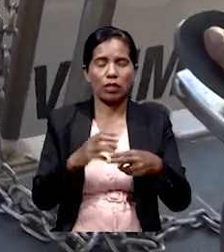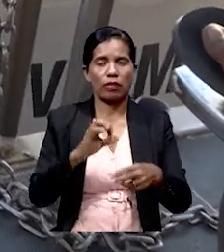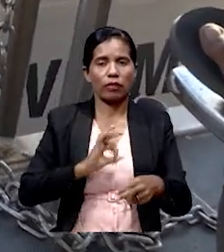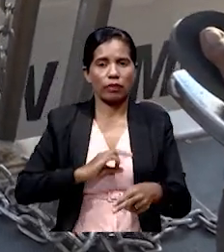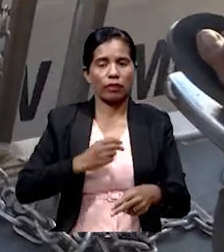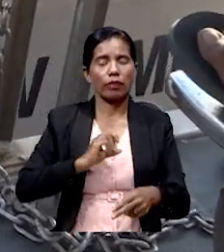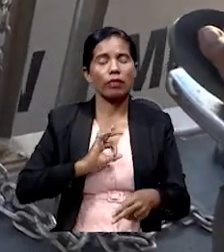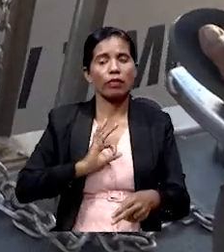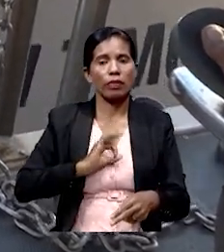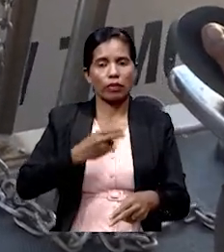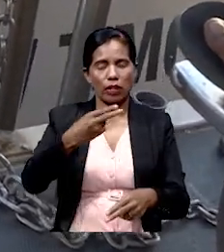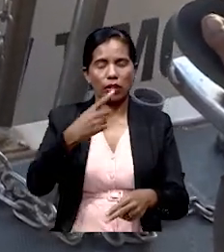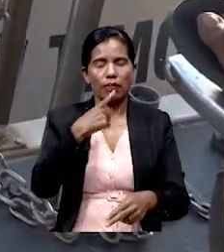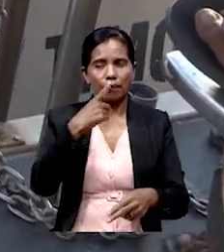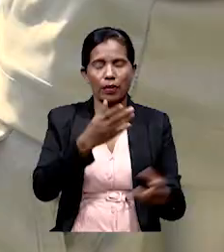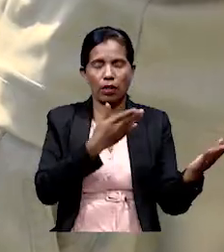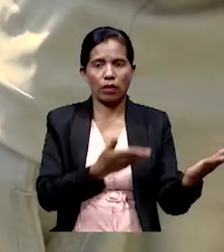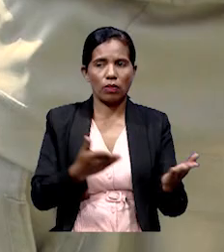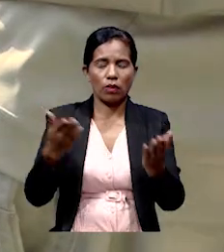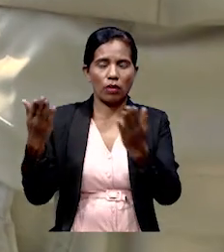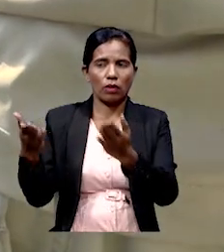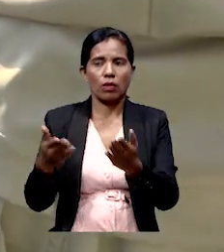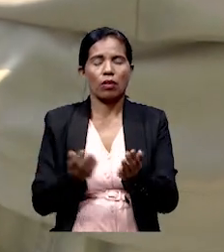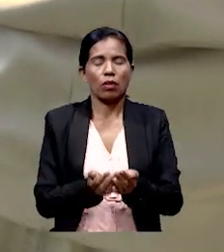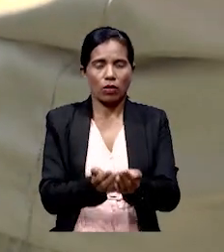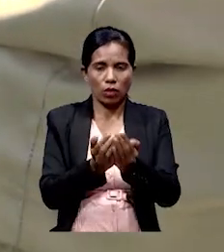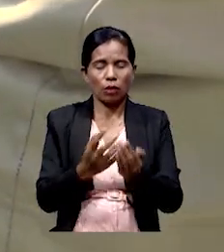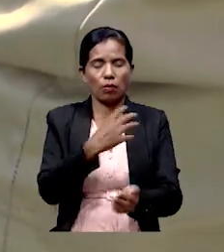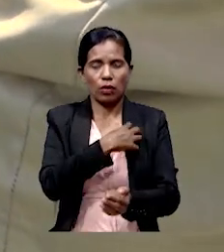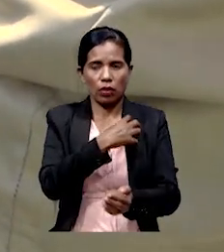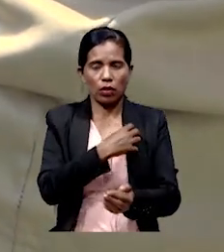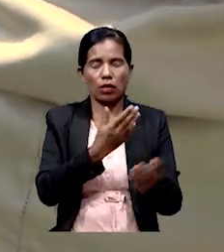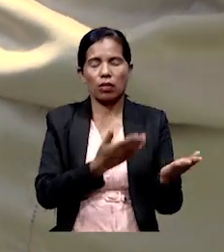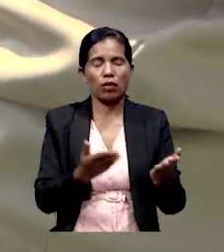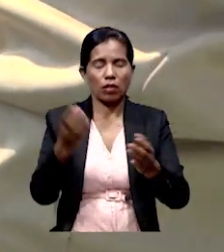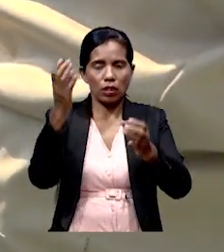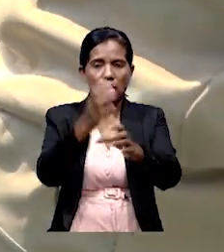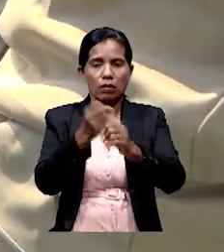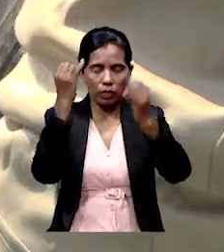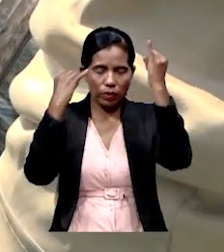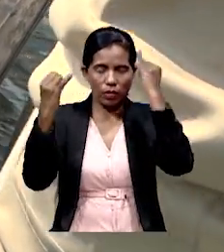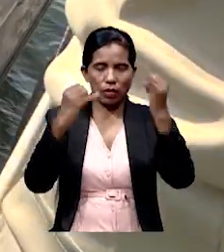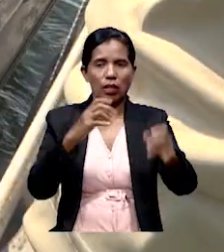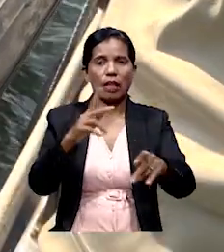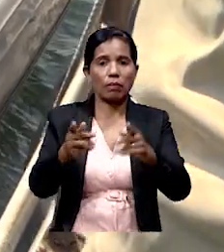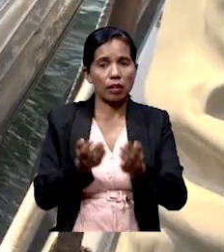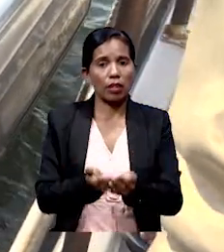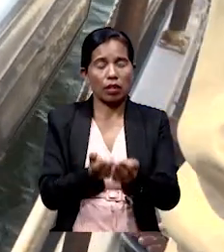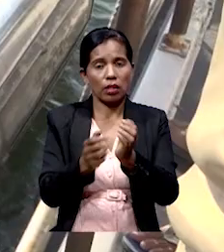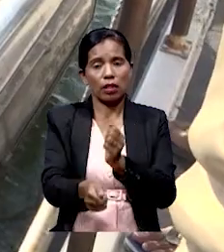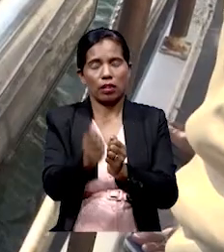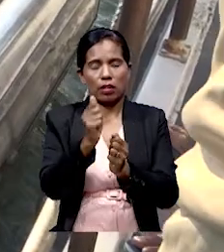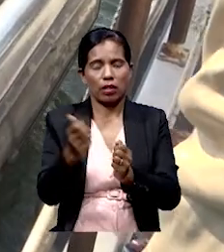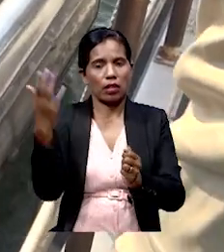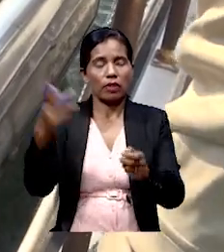Polisi Maritima halo proses evakuasi ang vitima horo Polisi Maritima nian hafoinsimu informasang husi peskador balung iha area